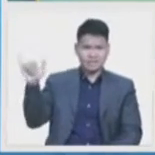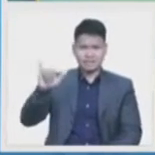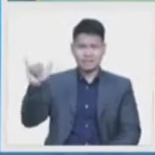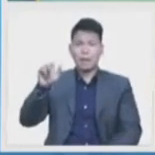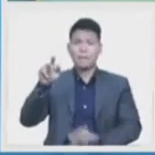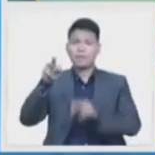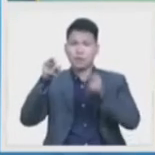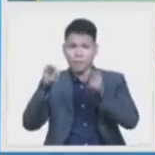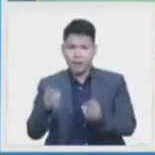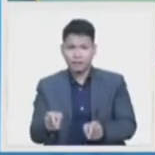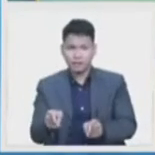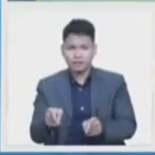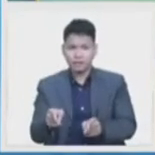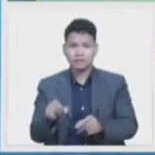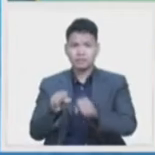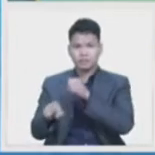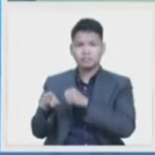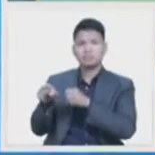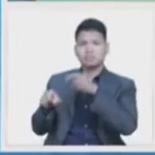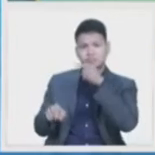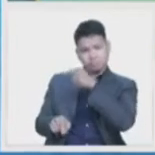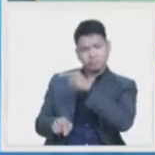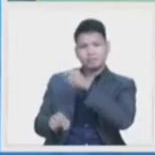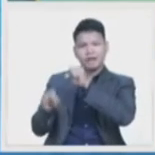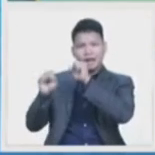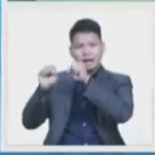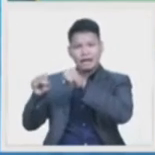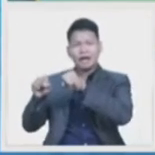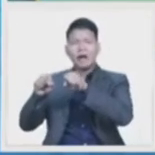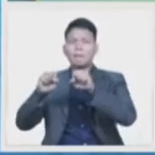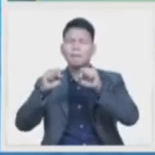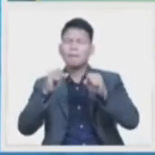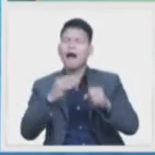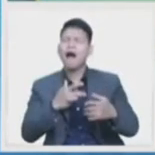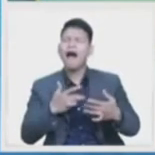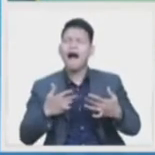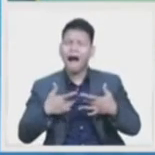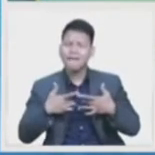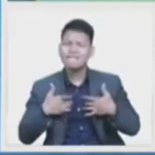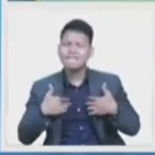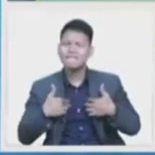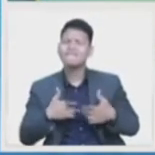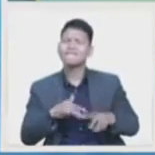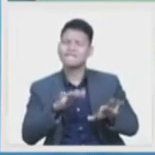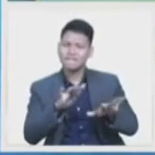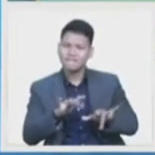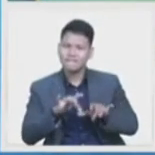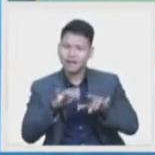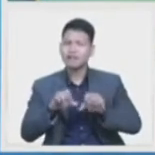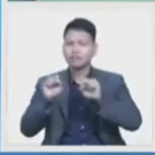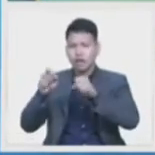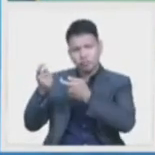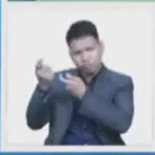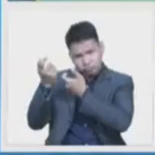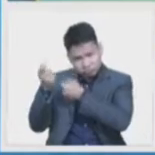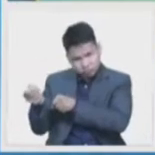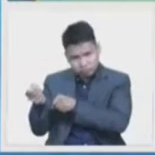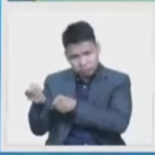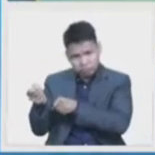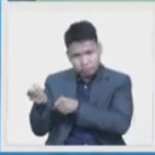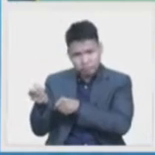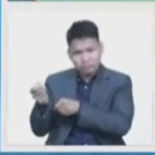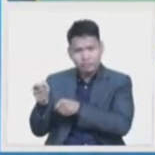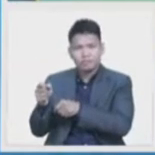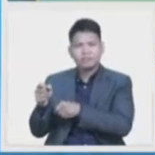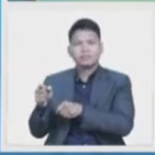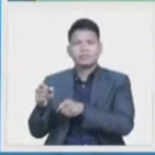katawhan. Aron unsa? Aron mahimo siyang maluluyon ug kasaligan labaw sa sacerdote